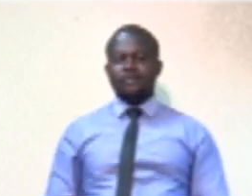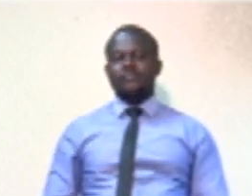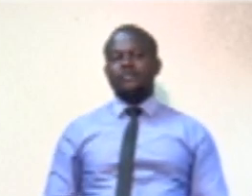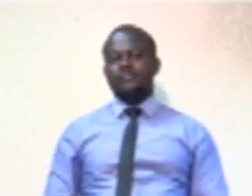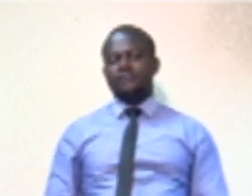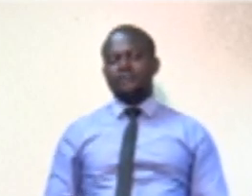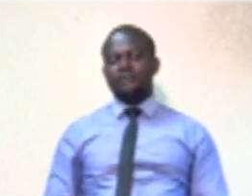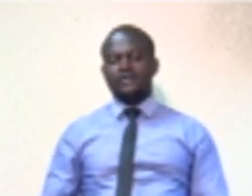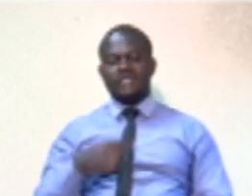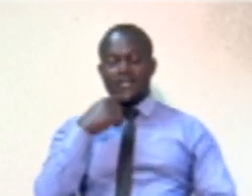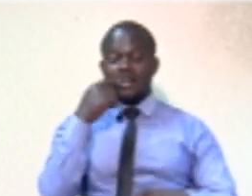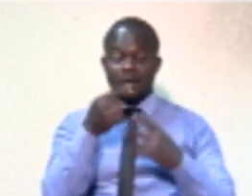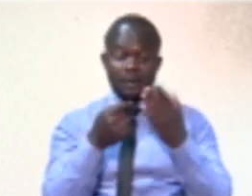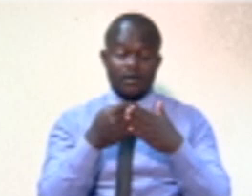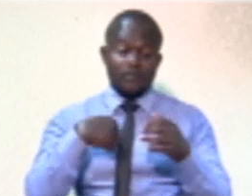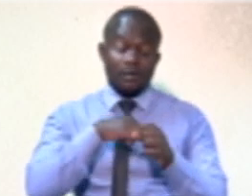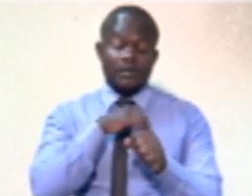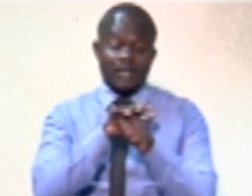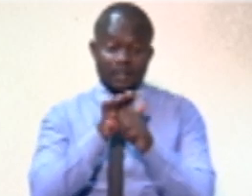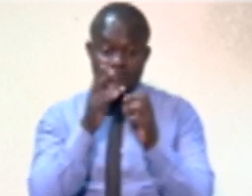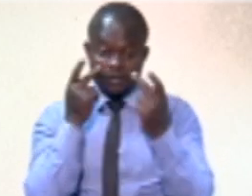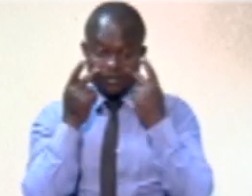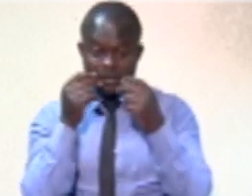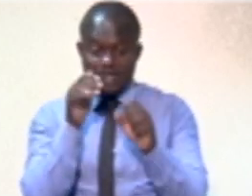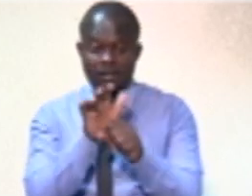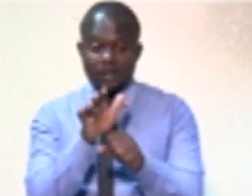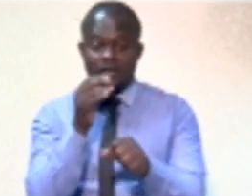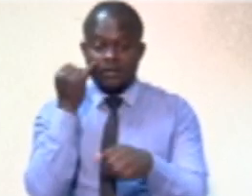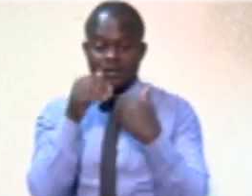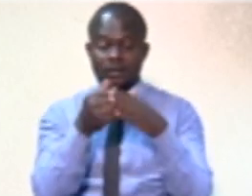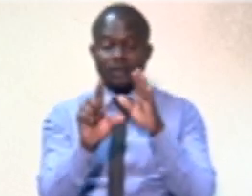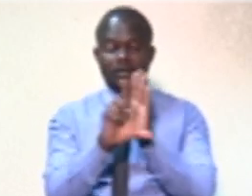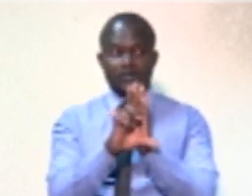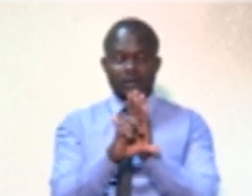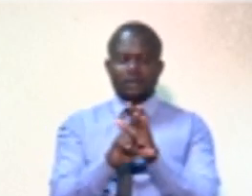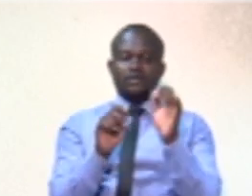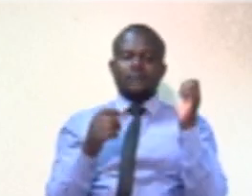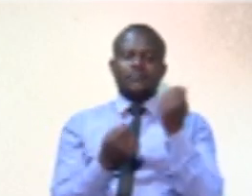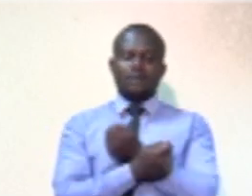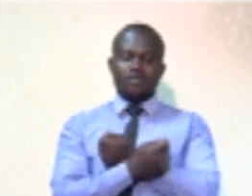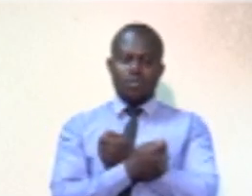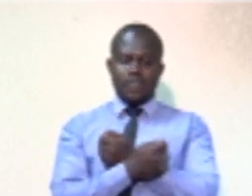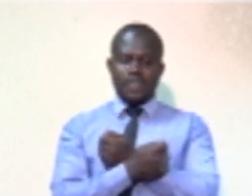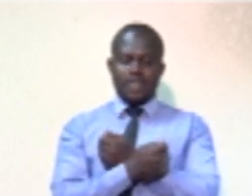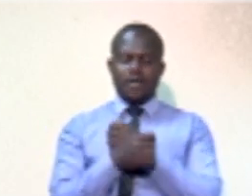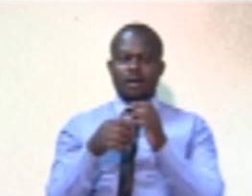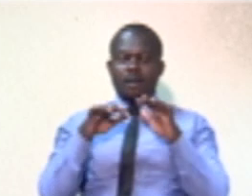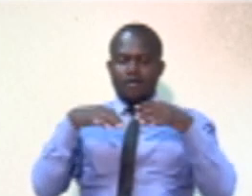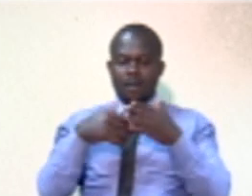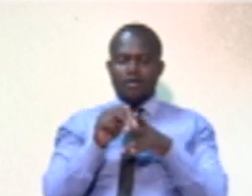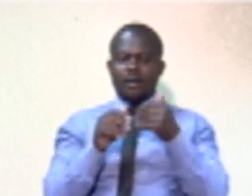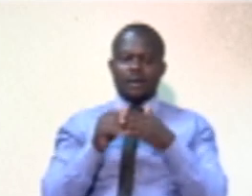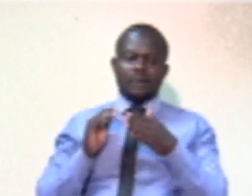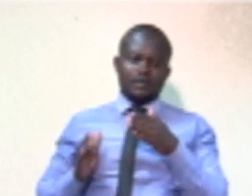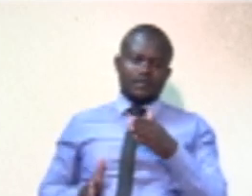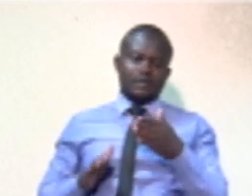ibintu rero tujya tubona dukunze kubona cyane cyane iyo amabwiriza yahindutse uburyo abantu bitwara